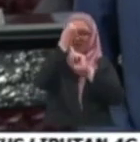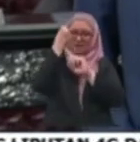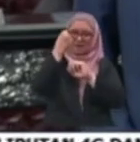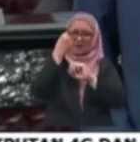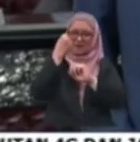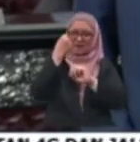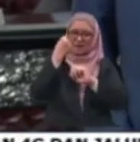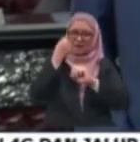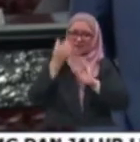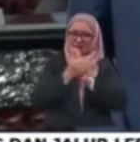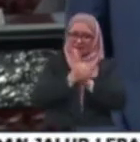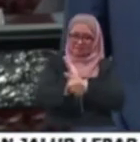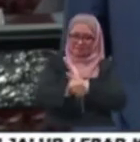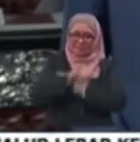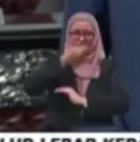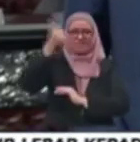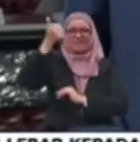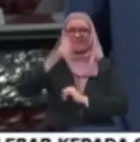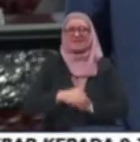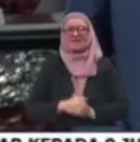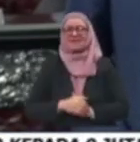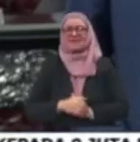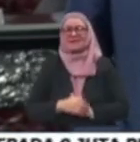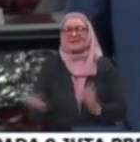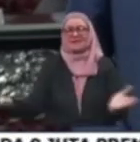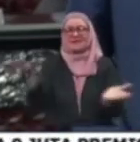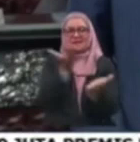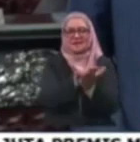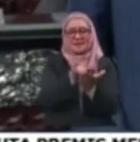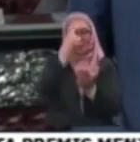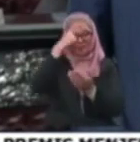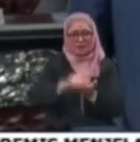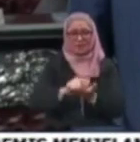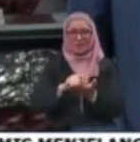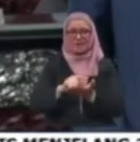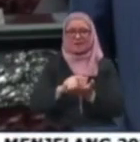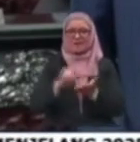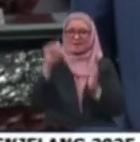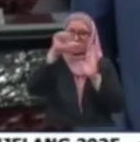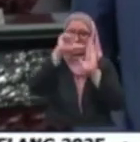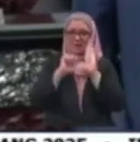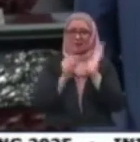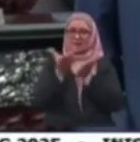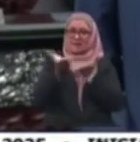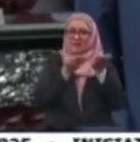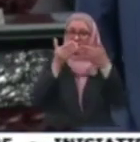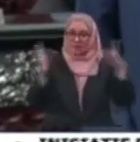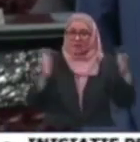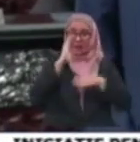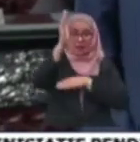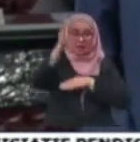memperoleh bakat yang terbaik. Cadangan untuk memperkenalkan Akta Perkhidmatan Awam akan